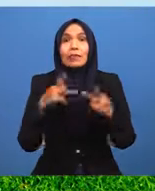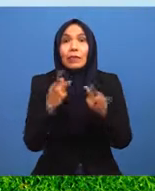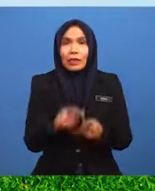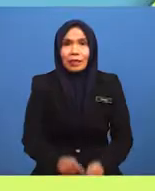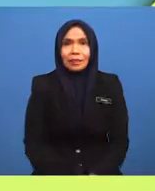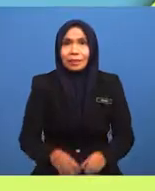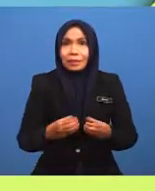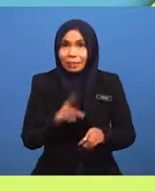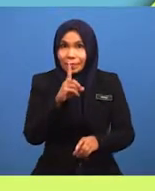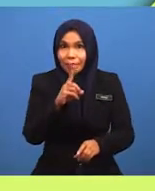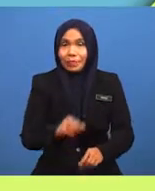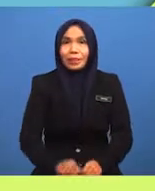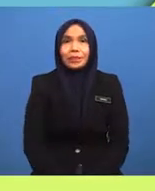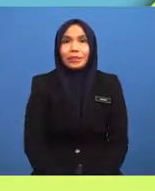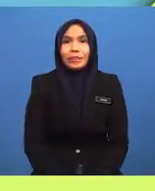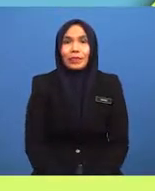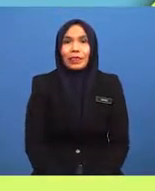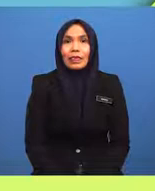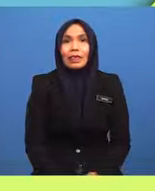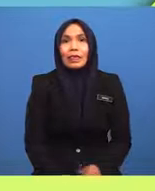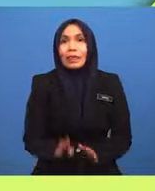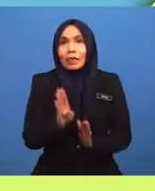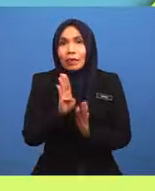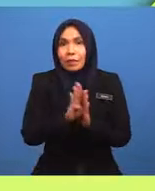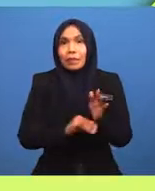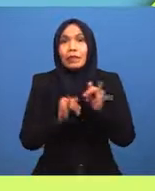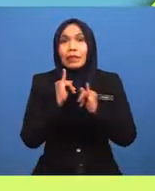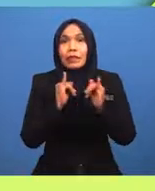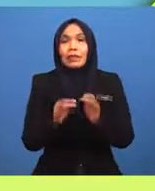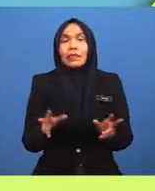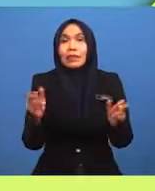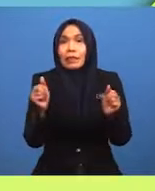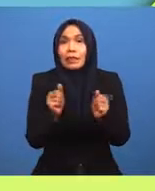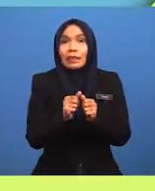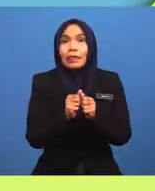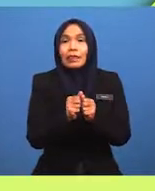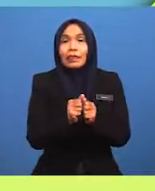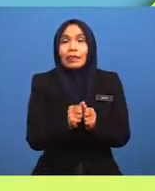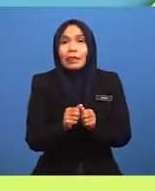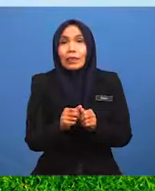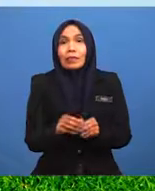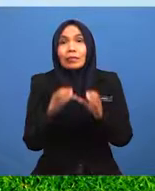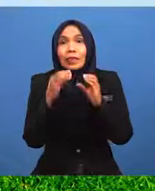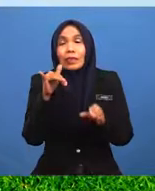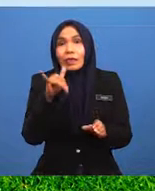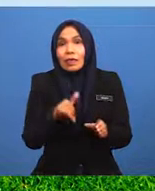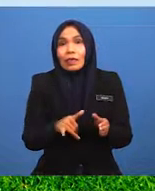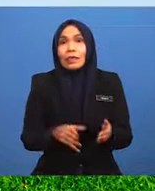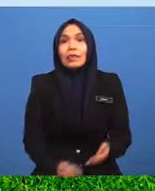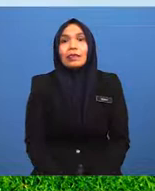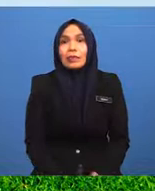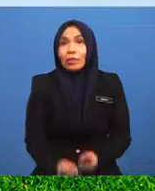pertama, berinteraksi dengan tutur kata yang sopan. Ya,